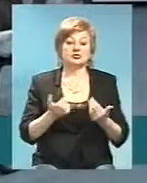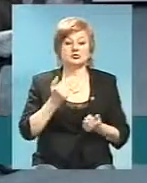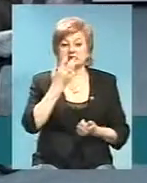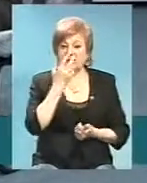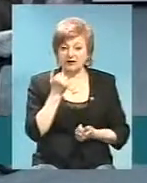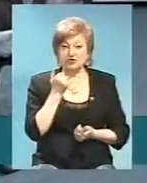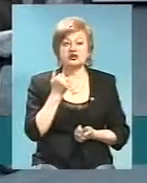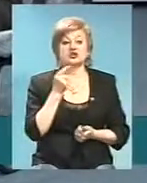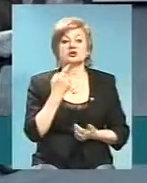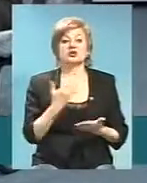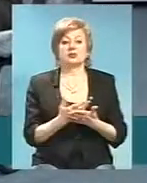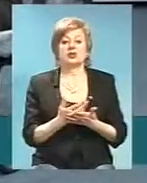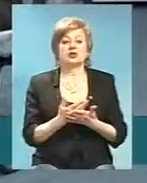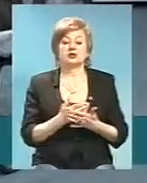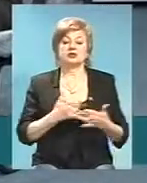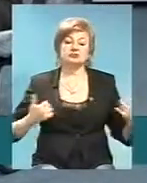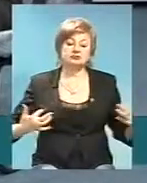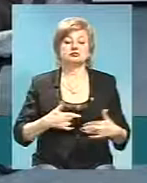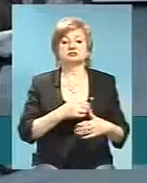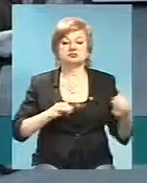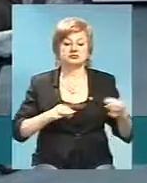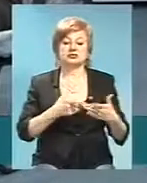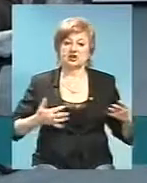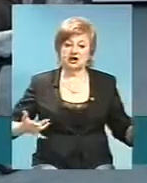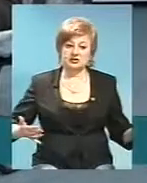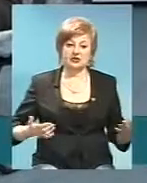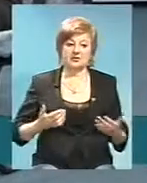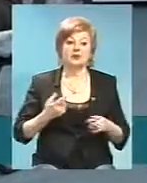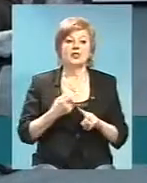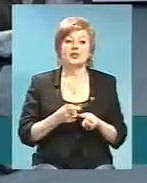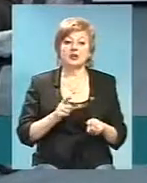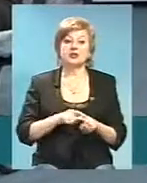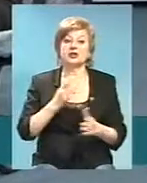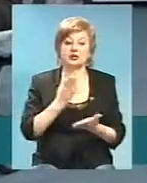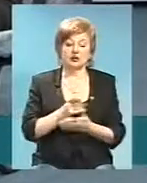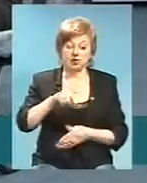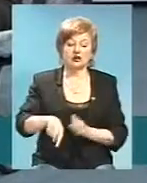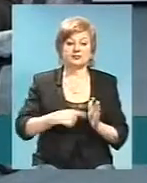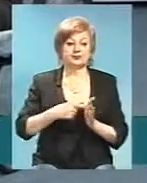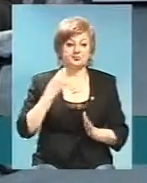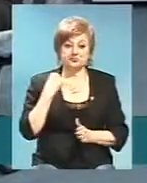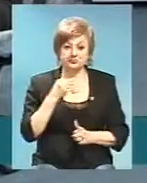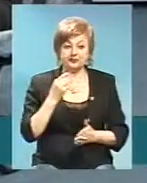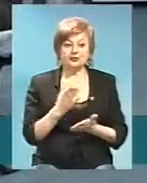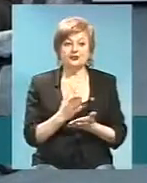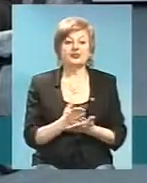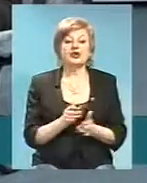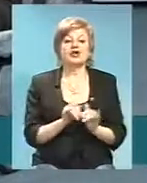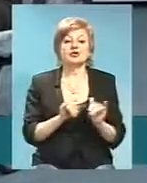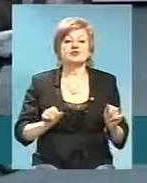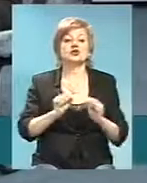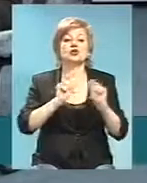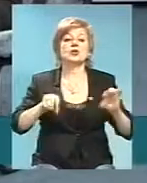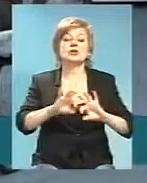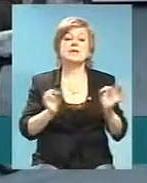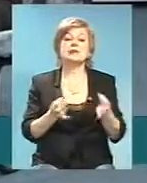і грі на різноманітних музичних інструментах. Є в місті Запоріжжі теж розвинута школа